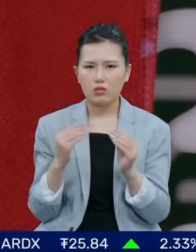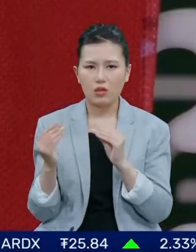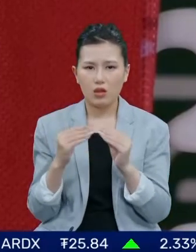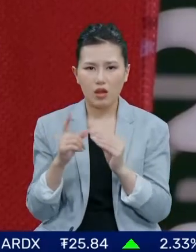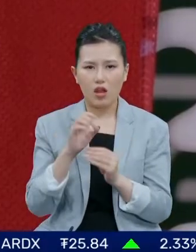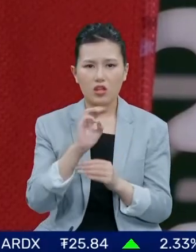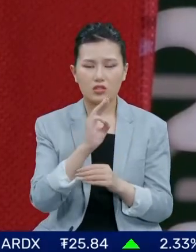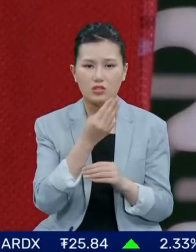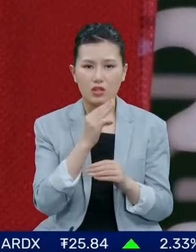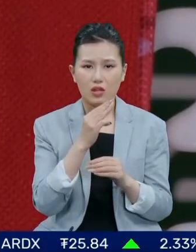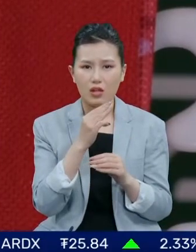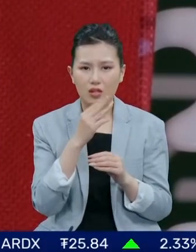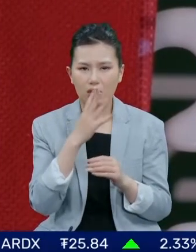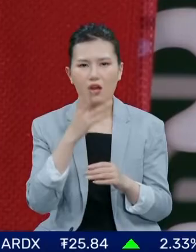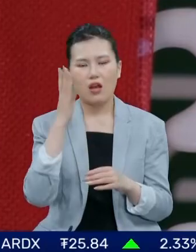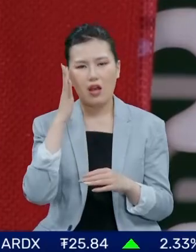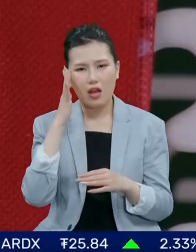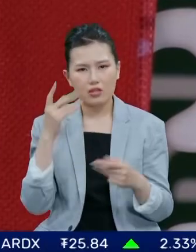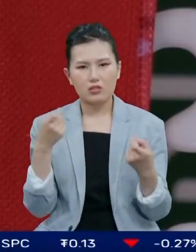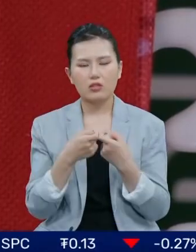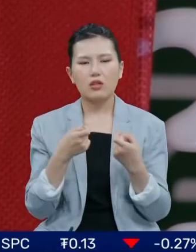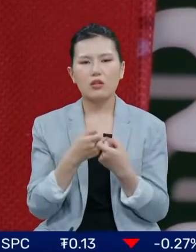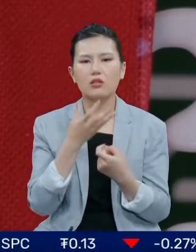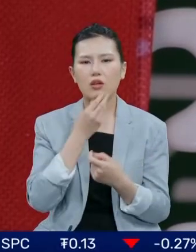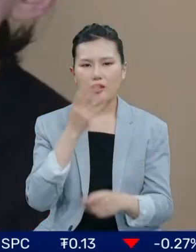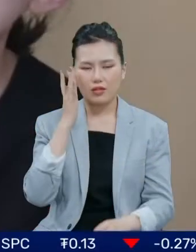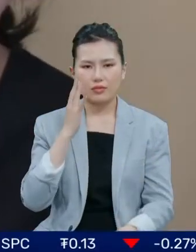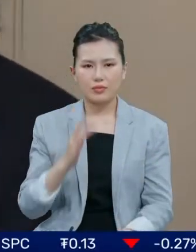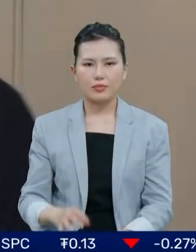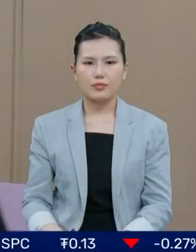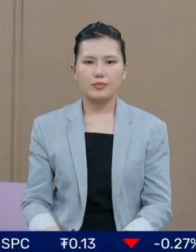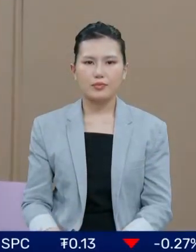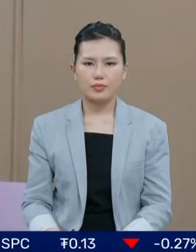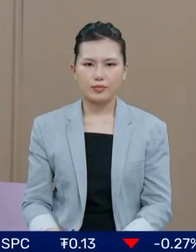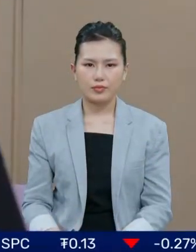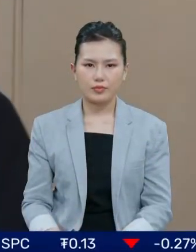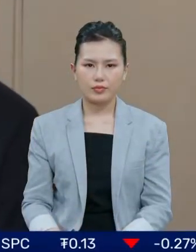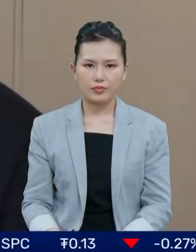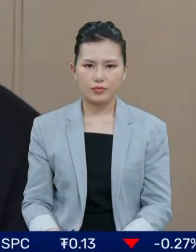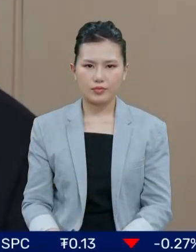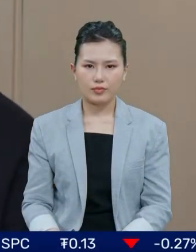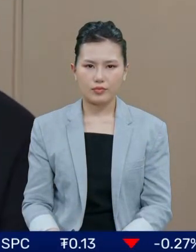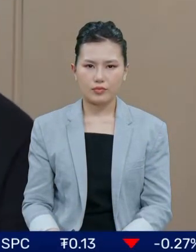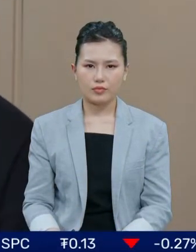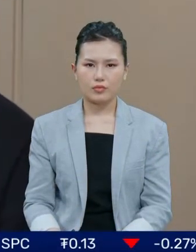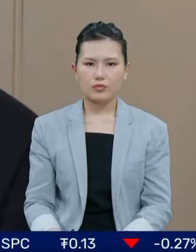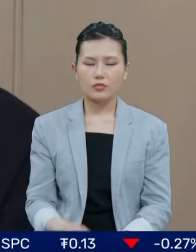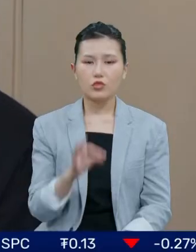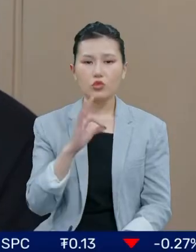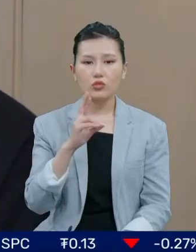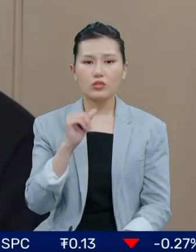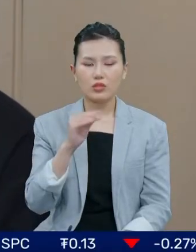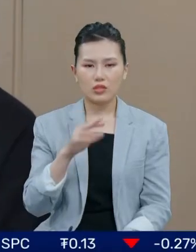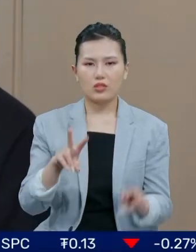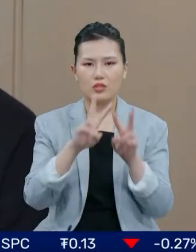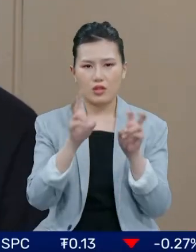бэлтэж байгаа сурагчдад тохирох сайн арга орлын нэг гэв. Хэд ч уншсан хамаагүй. Хинт гэх юм бол хамгийн гол нөгөө эмгэгтэй сэтгэвчтэй сэтгүүдтэй гээд